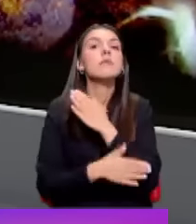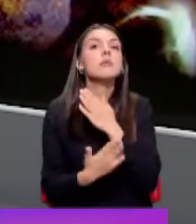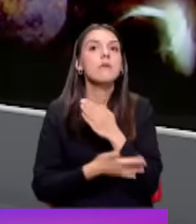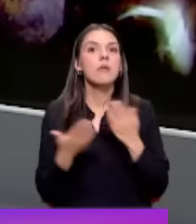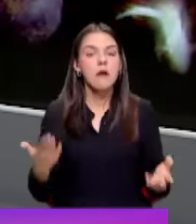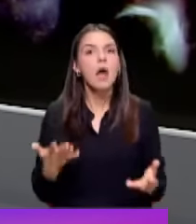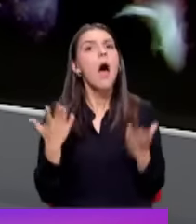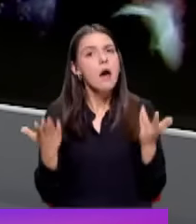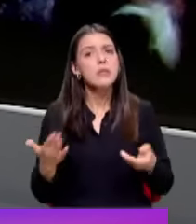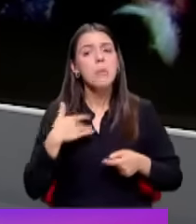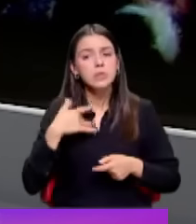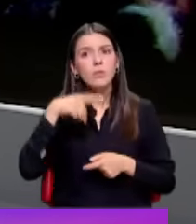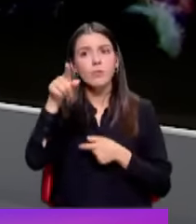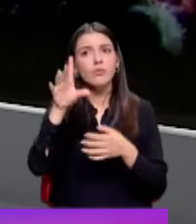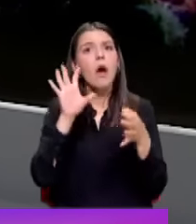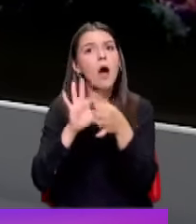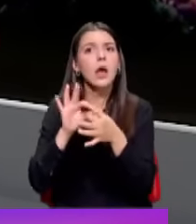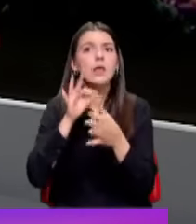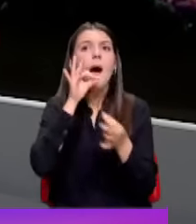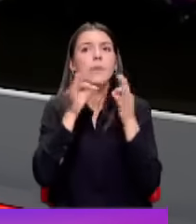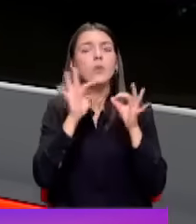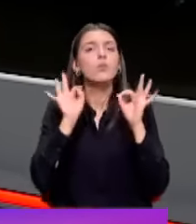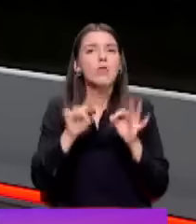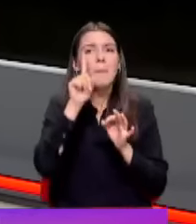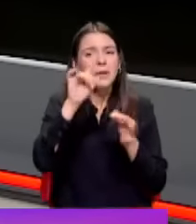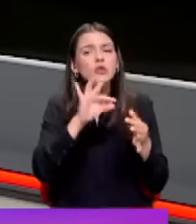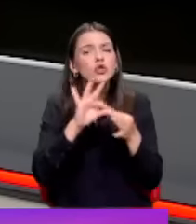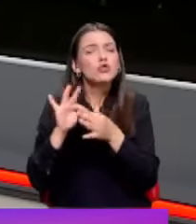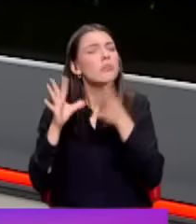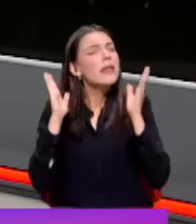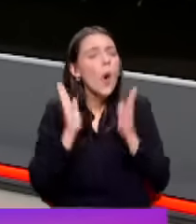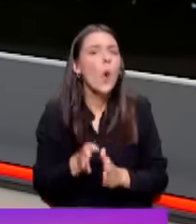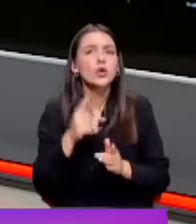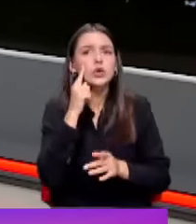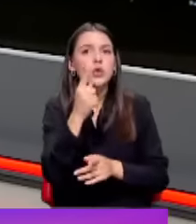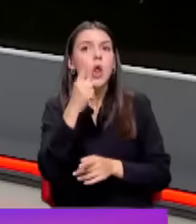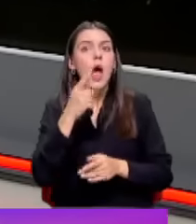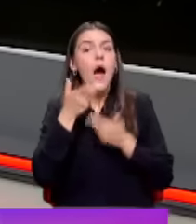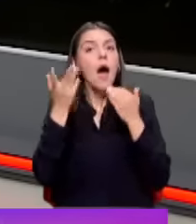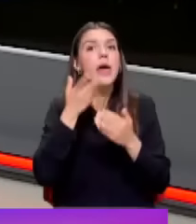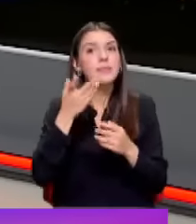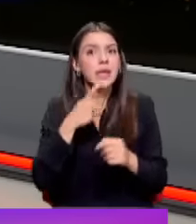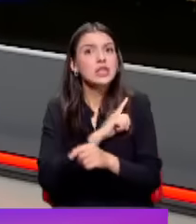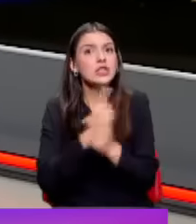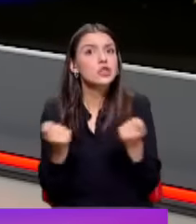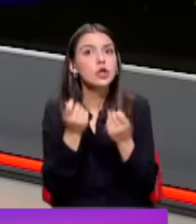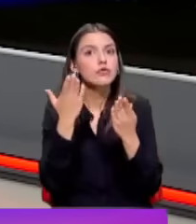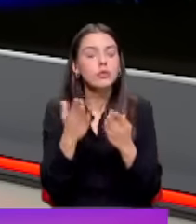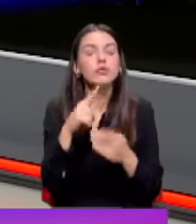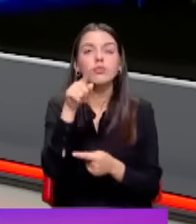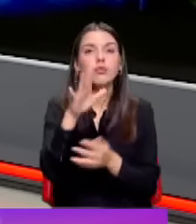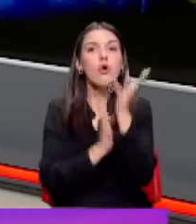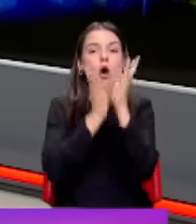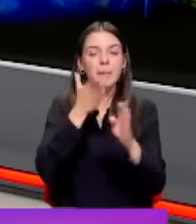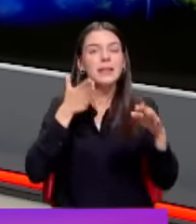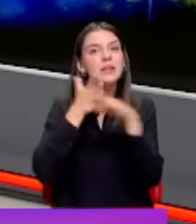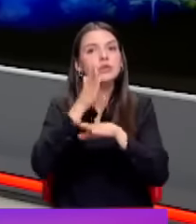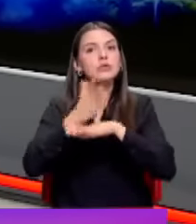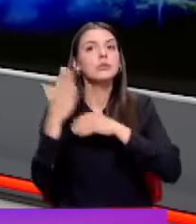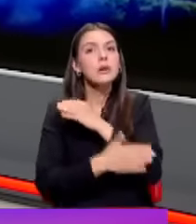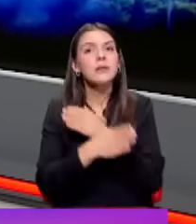Hatta biz de buna dair haberlerimizde muhakkak bir cümlede olsa bundan bahsetmeye gayret ederiz. Çünkü bu ormanlara giriş